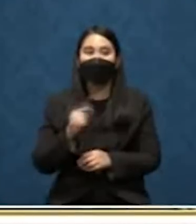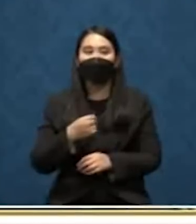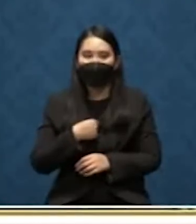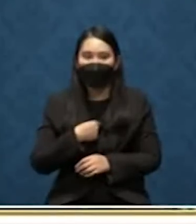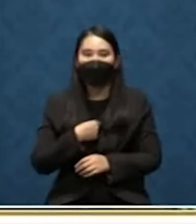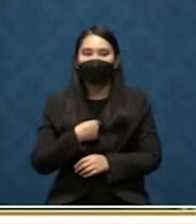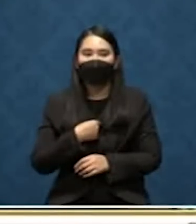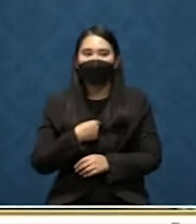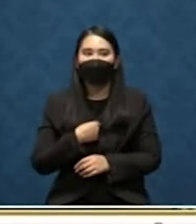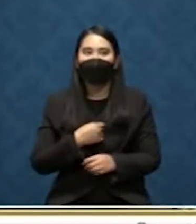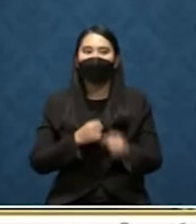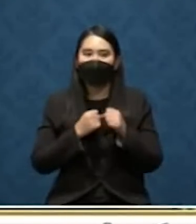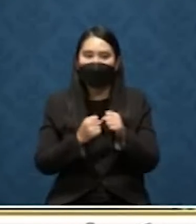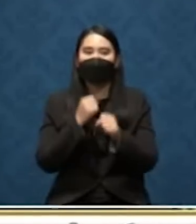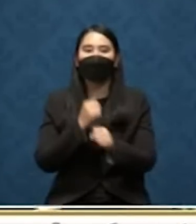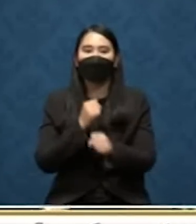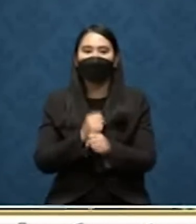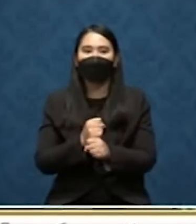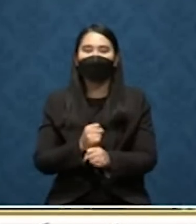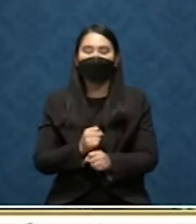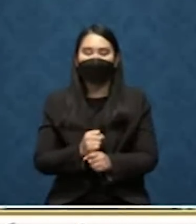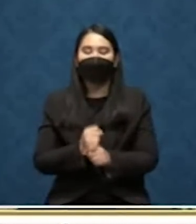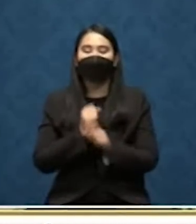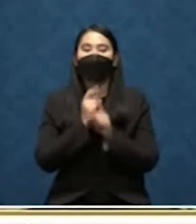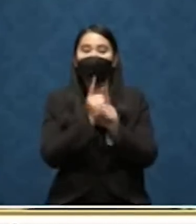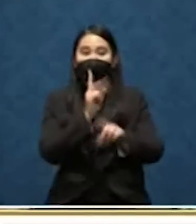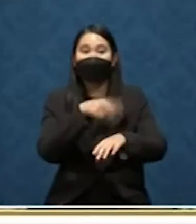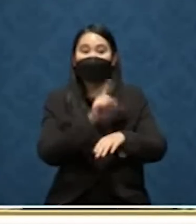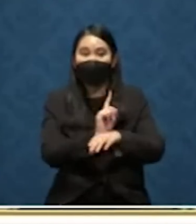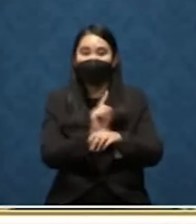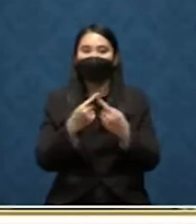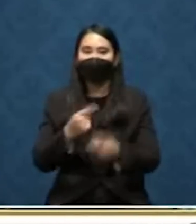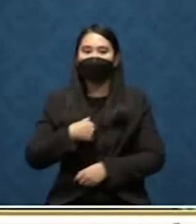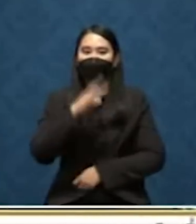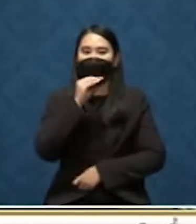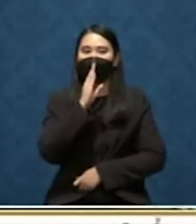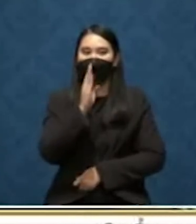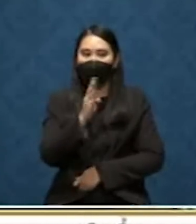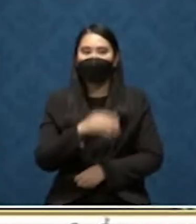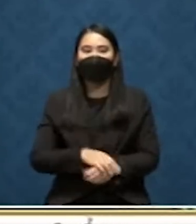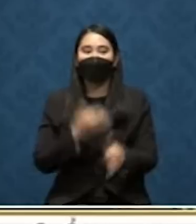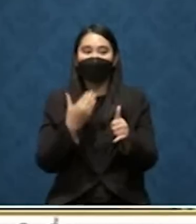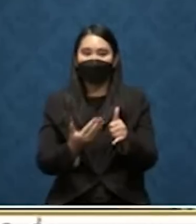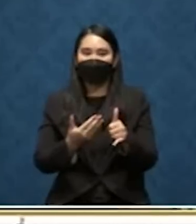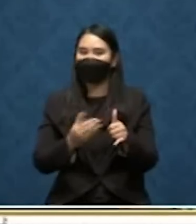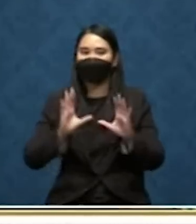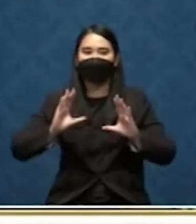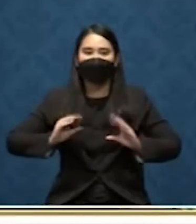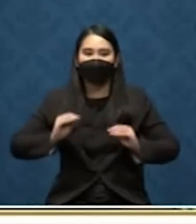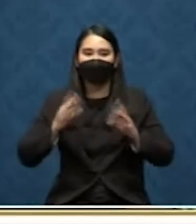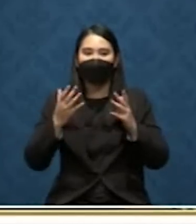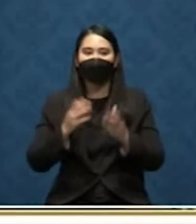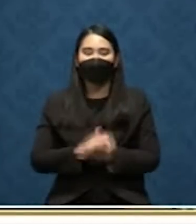ผม ผม พยายามปฏิบทหน้ทเลยดคามเขารพท่านประธานแต่ผมตเรนต ๆ วาการแอบอ้างเป็เรองทยมรไม่ได้ครับ